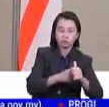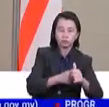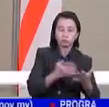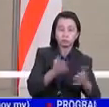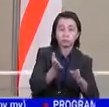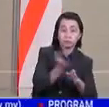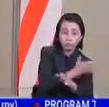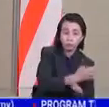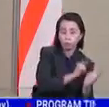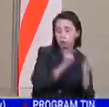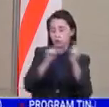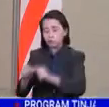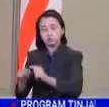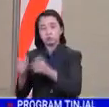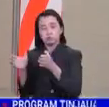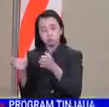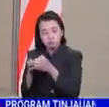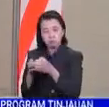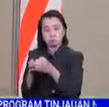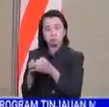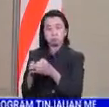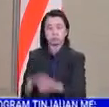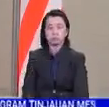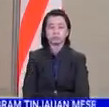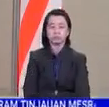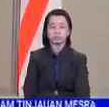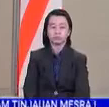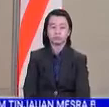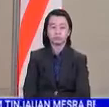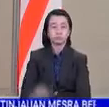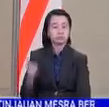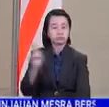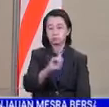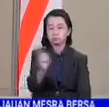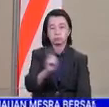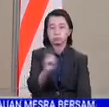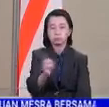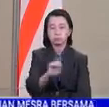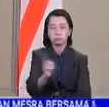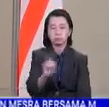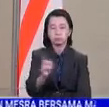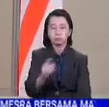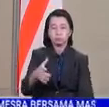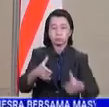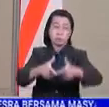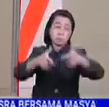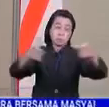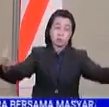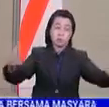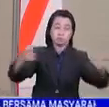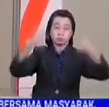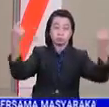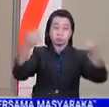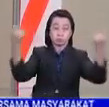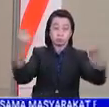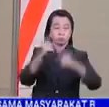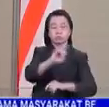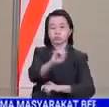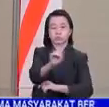tersebut perlu dilakukan. We are not allowing for big New Year's Eve